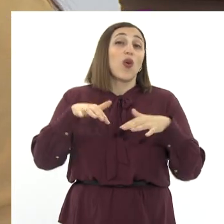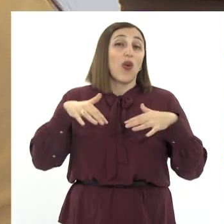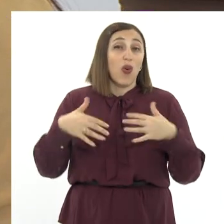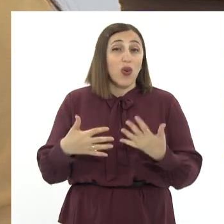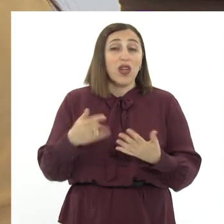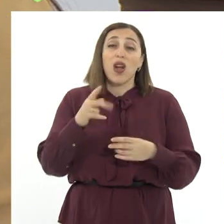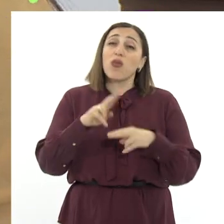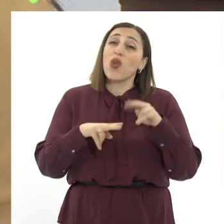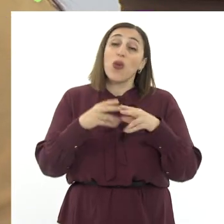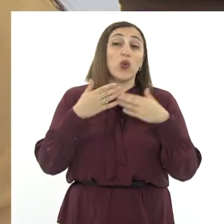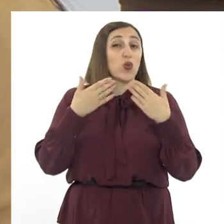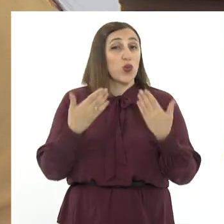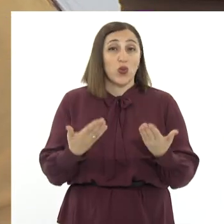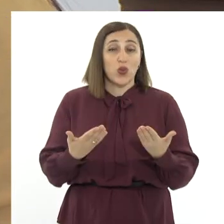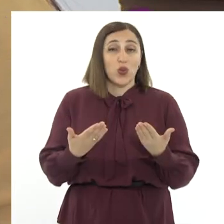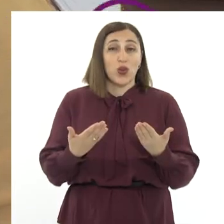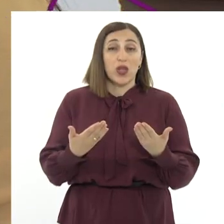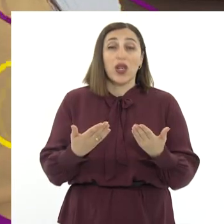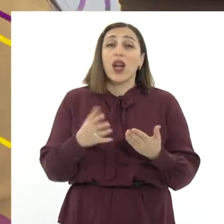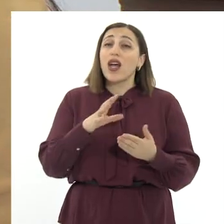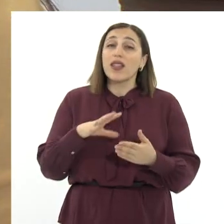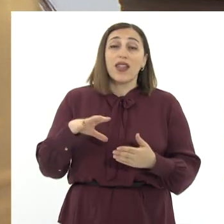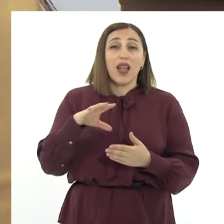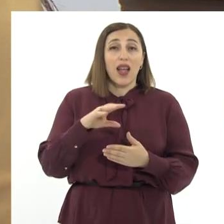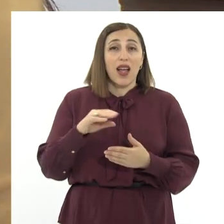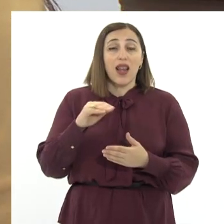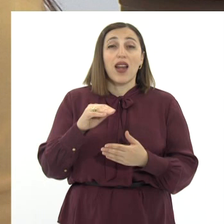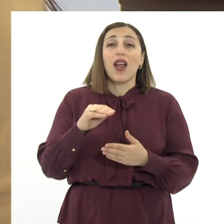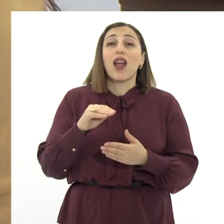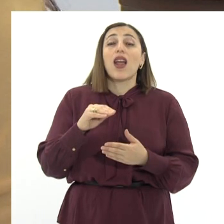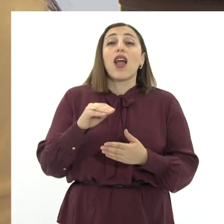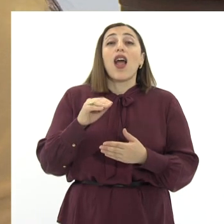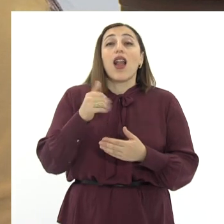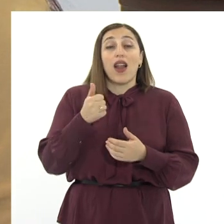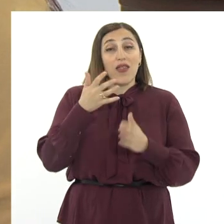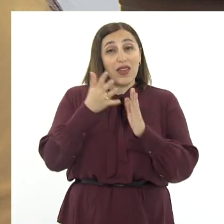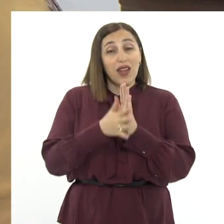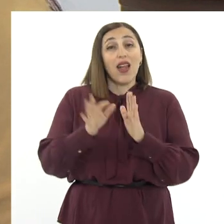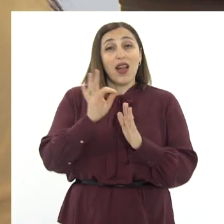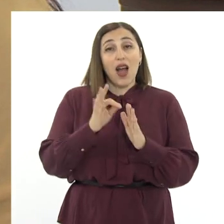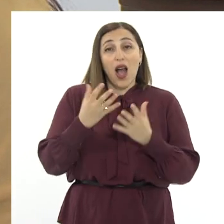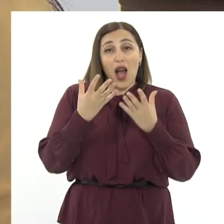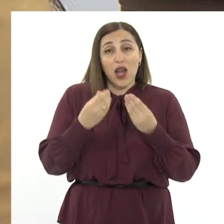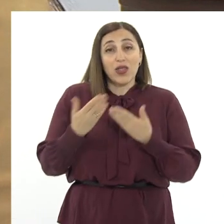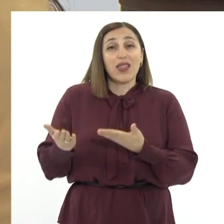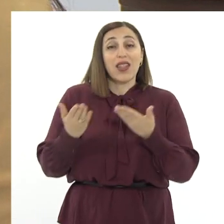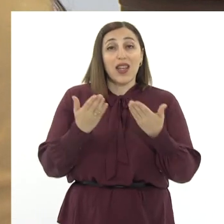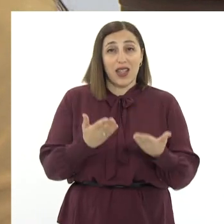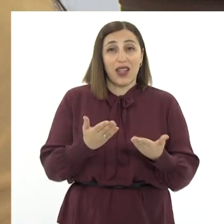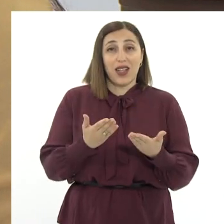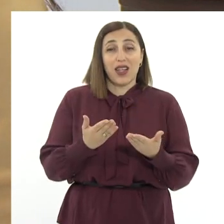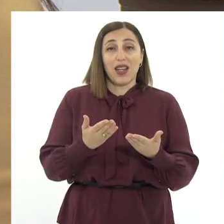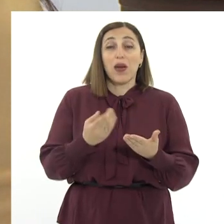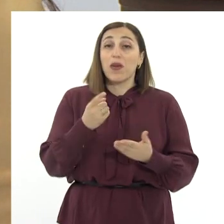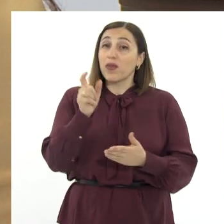եթե հոգնած ես կամ տրամադրություն չունես։ Այդ ամենը մեզ ավելի լավ նկարագրելու համար եւ ներկայացնելու համար այսօր մեր